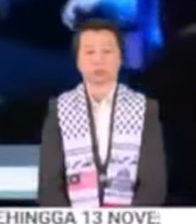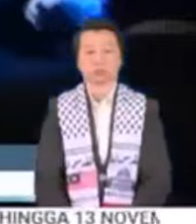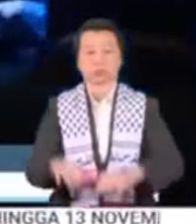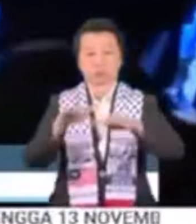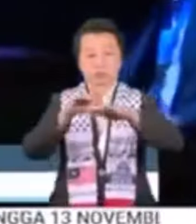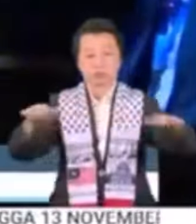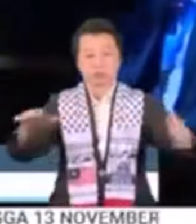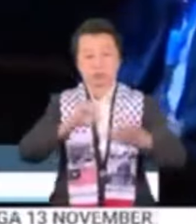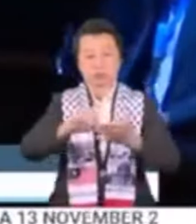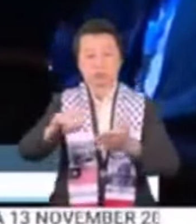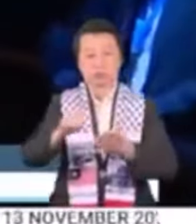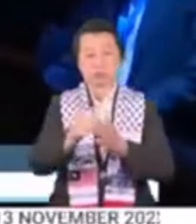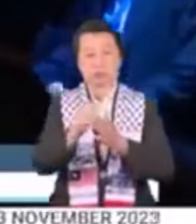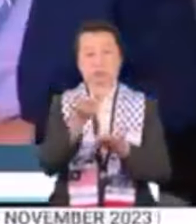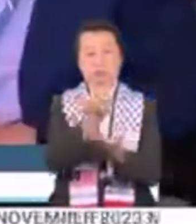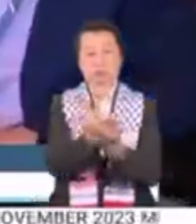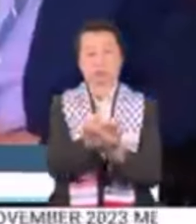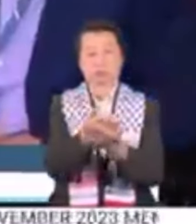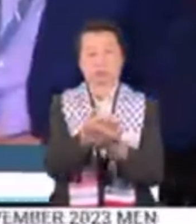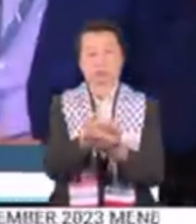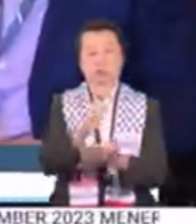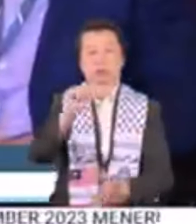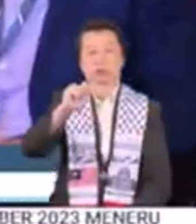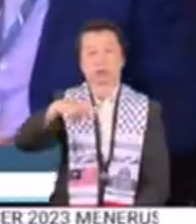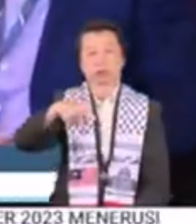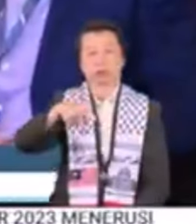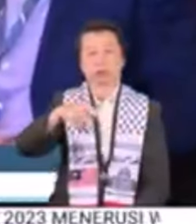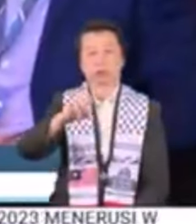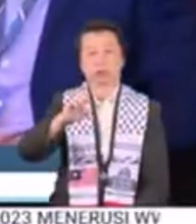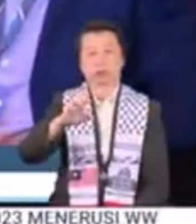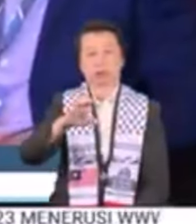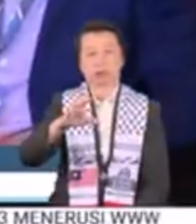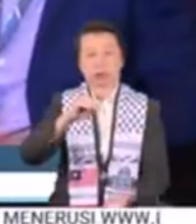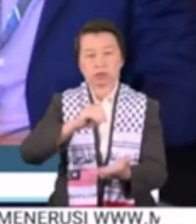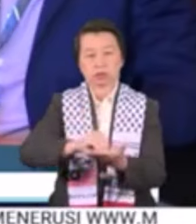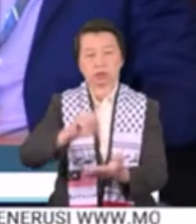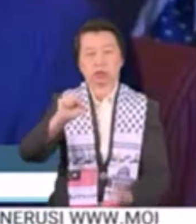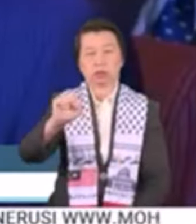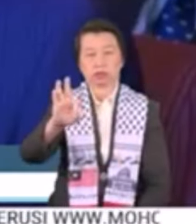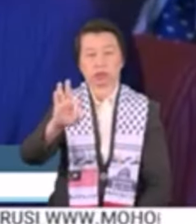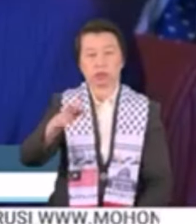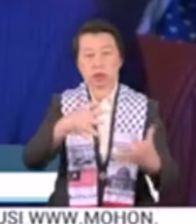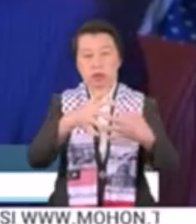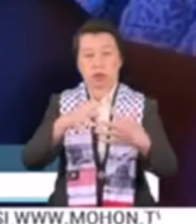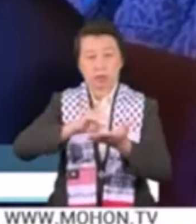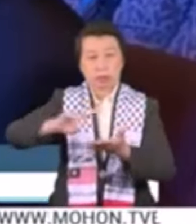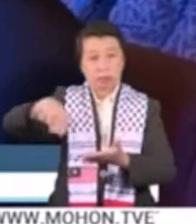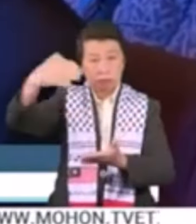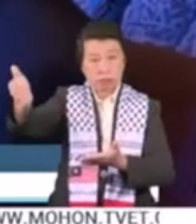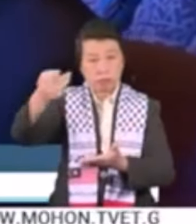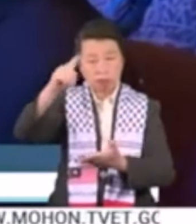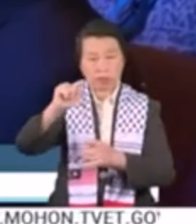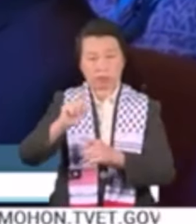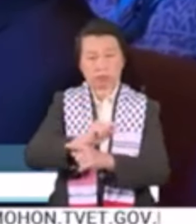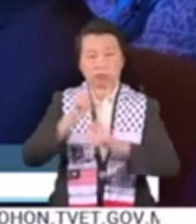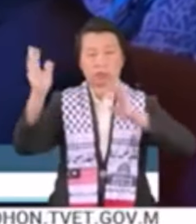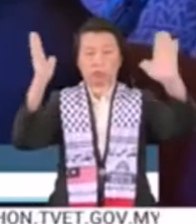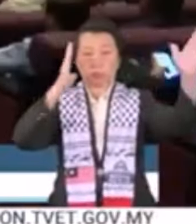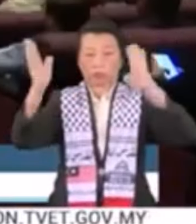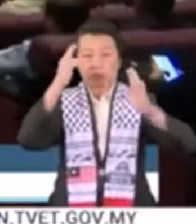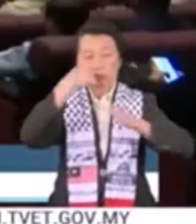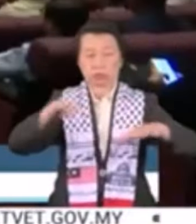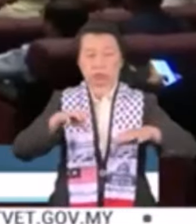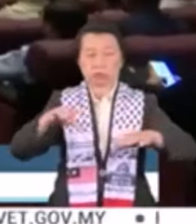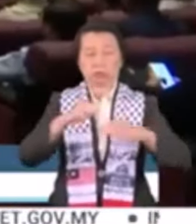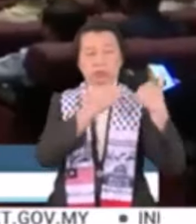Pentas Minggu Pemimpin Ekonomi Kerjasama Ekonomi Asia Pasifik APEC di San Francisco, Amerika Syarikat minggu depan akan digunakan sebaik mungkin oleh Malaysia untuk